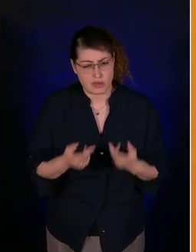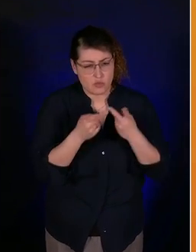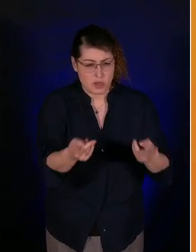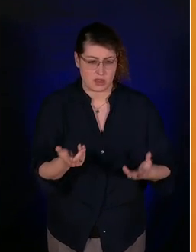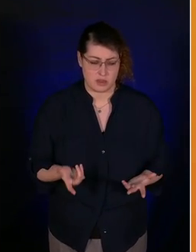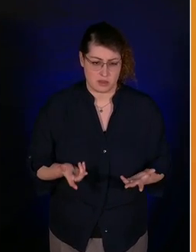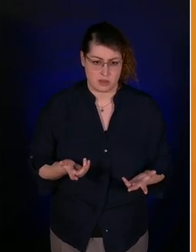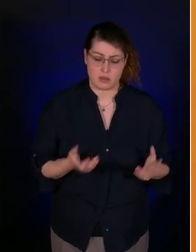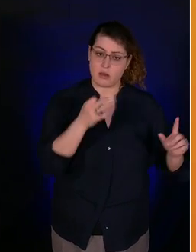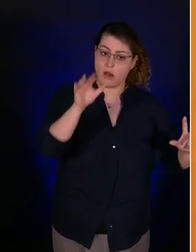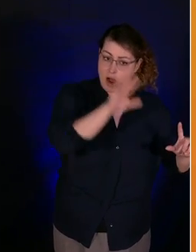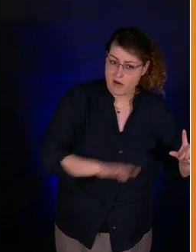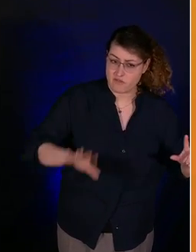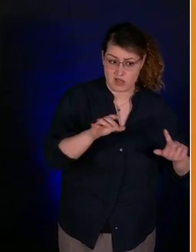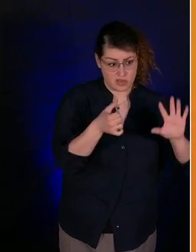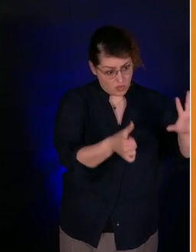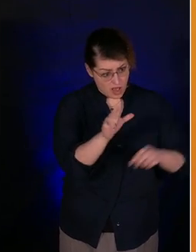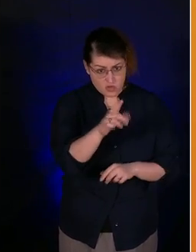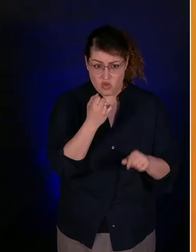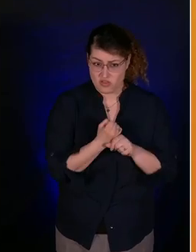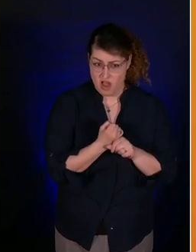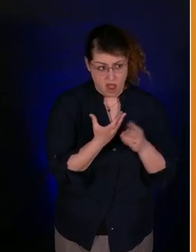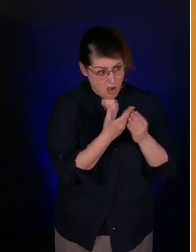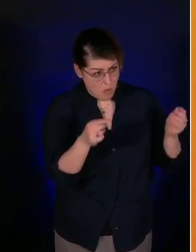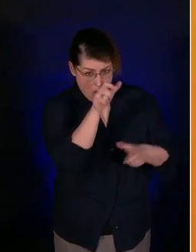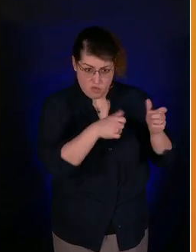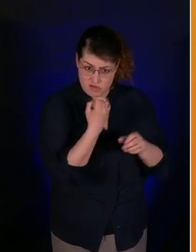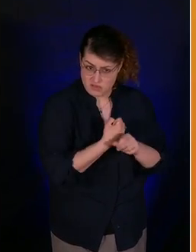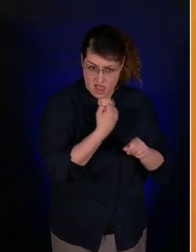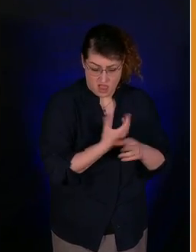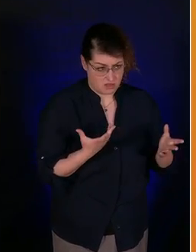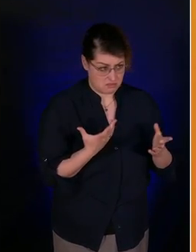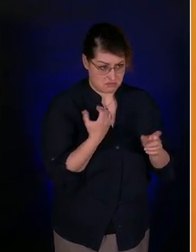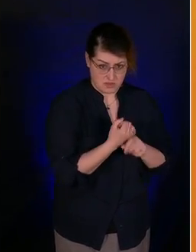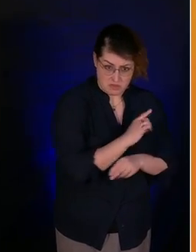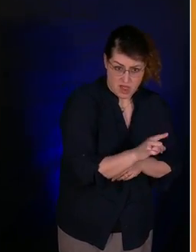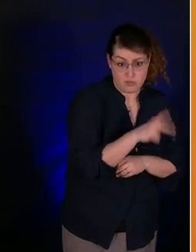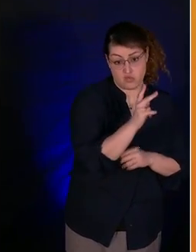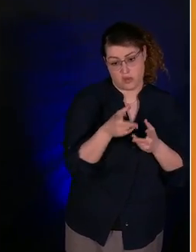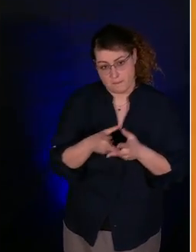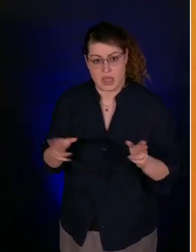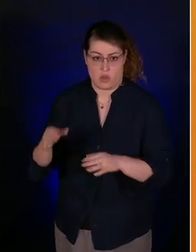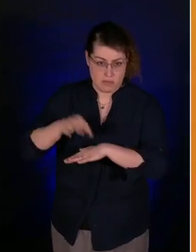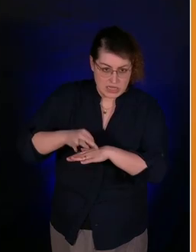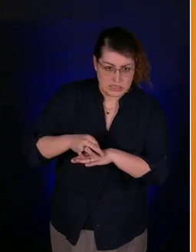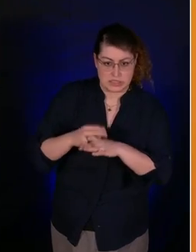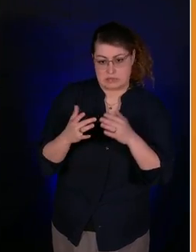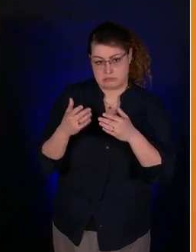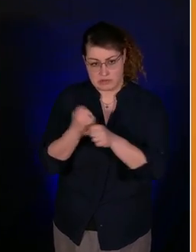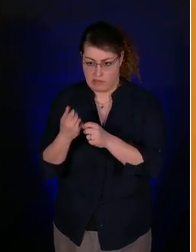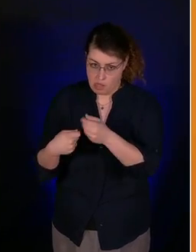notre pays, où à 62 ans, une forte proportion de salariés n'est déjà plus en activité, mais en maladie, en invalidité ou au